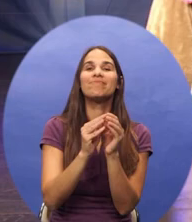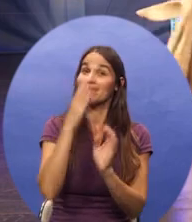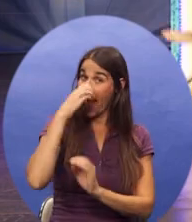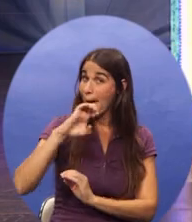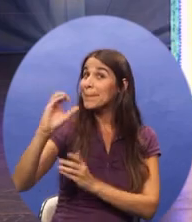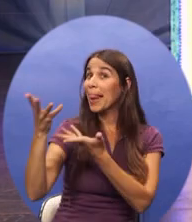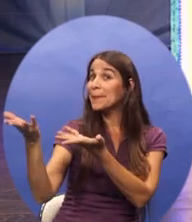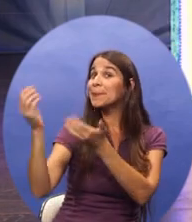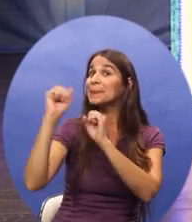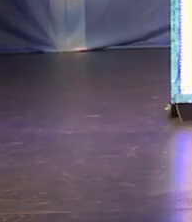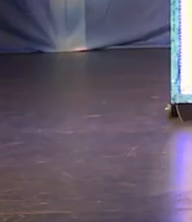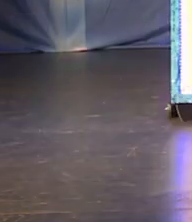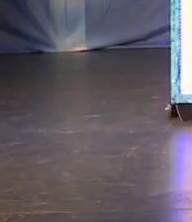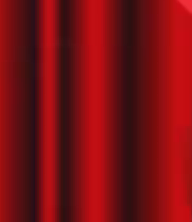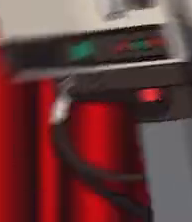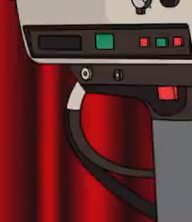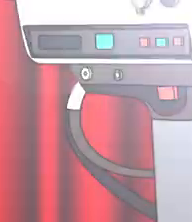משחק הפילים.